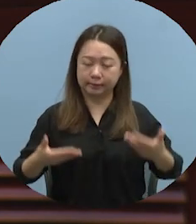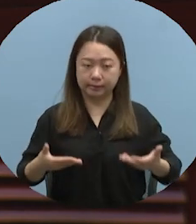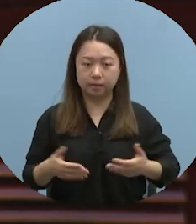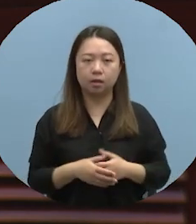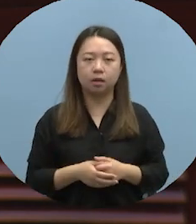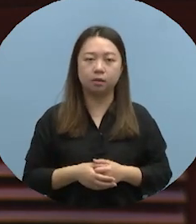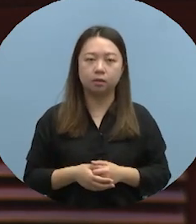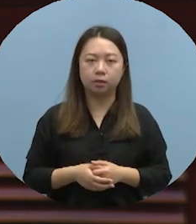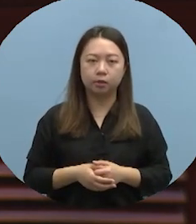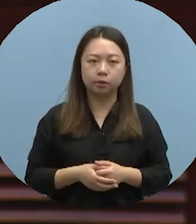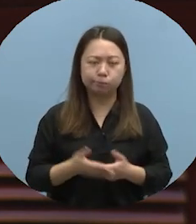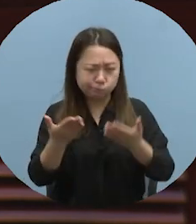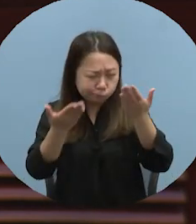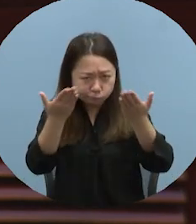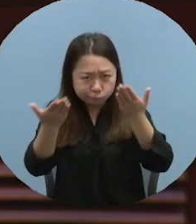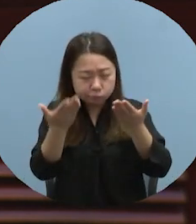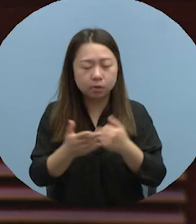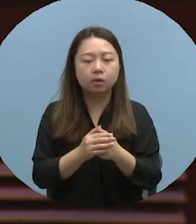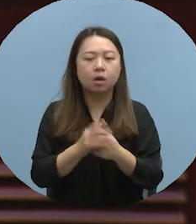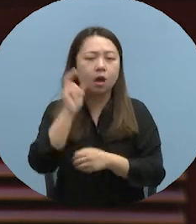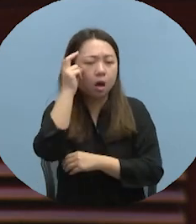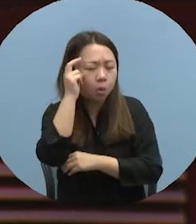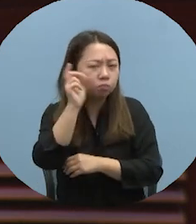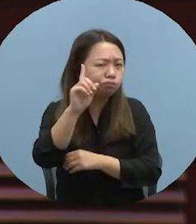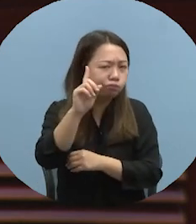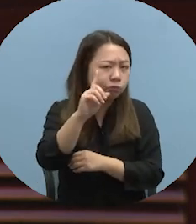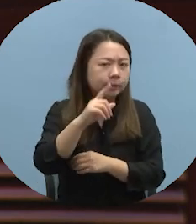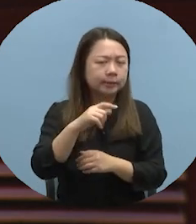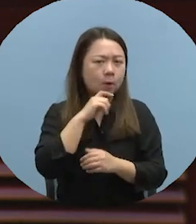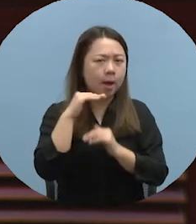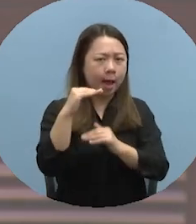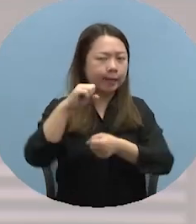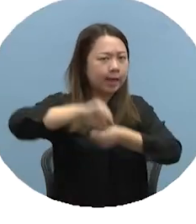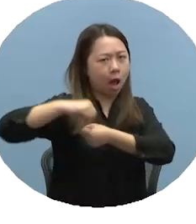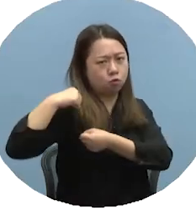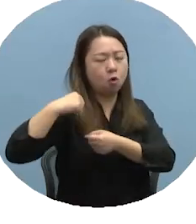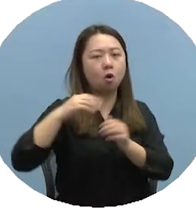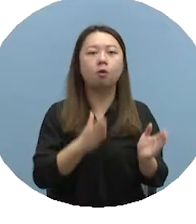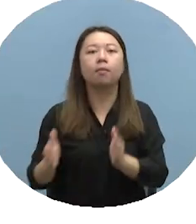會檢視並且考慮如何收緊相關的安排。